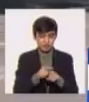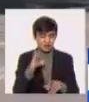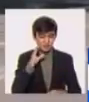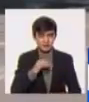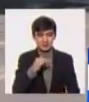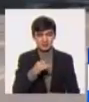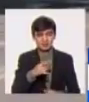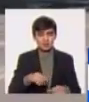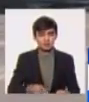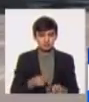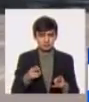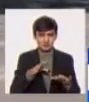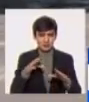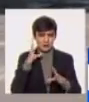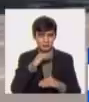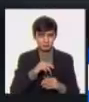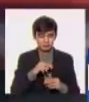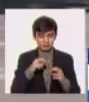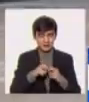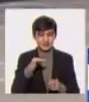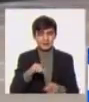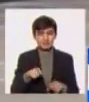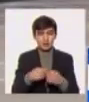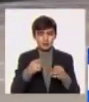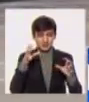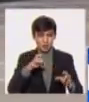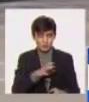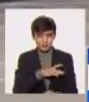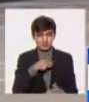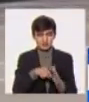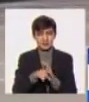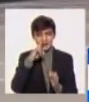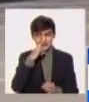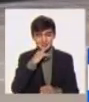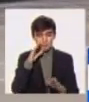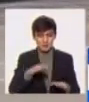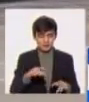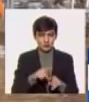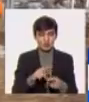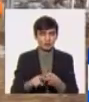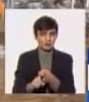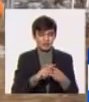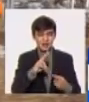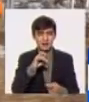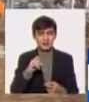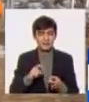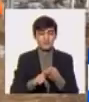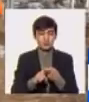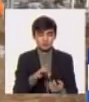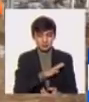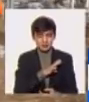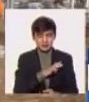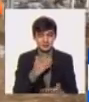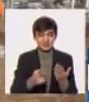рассматривается как уголовное преступление. Правонарушением считаются и угрозы в адрес казахстанцев, которые заразились коронавирусом, если они